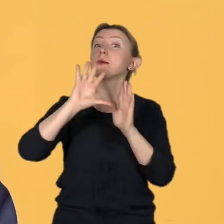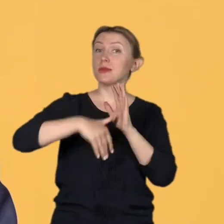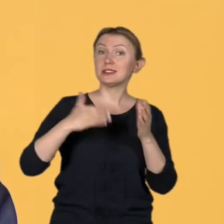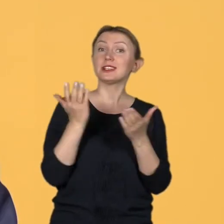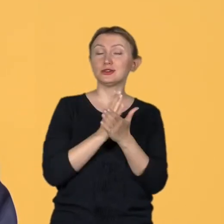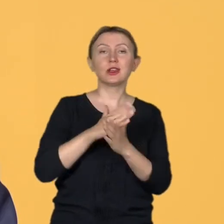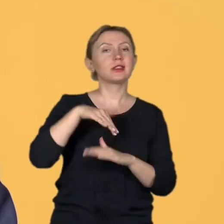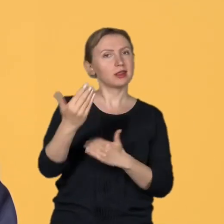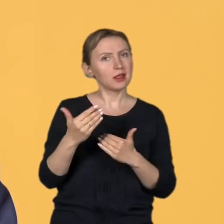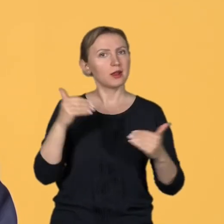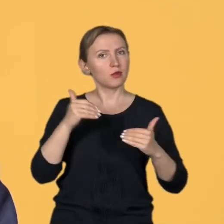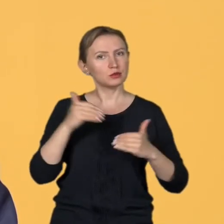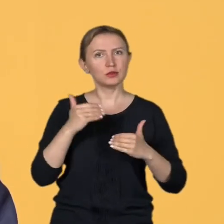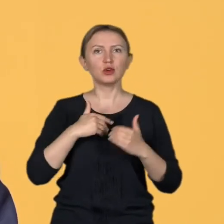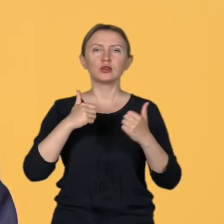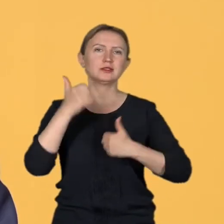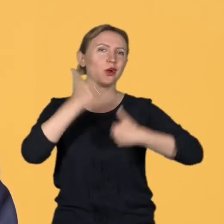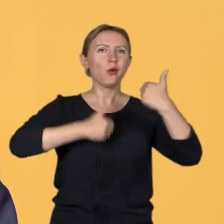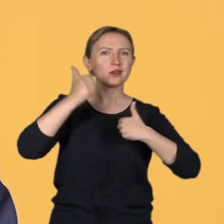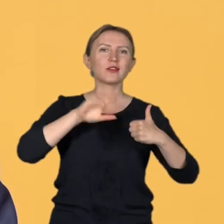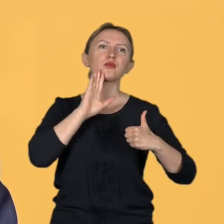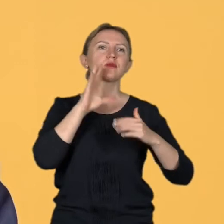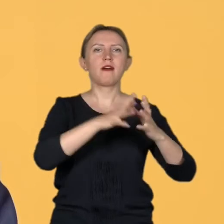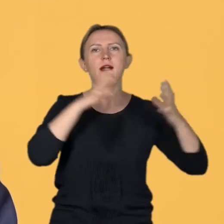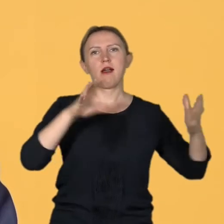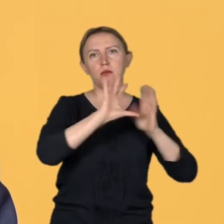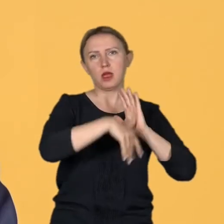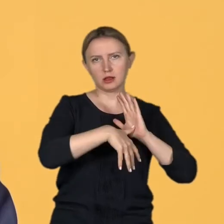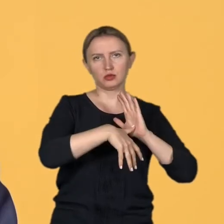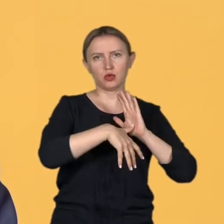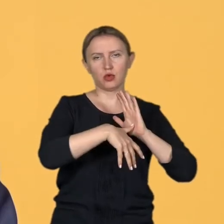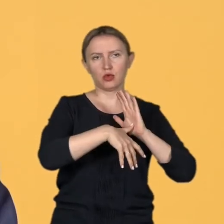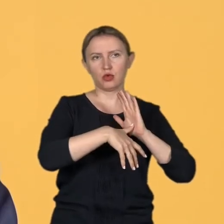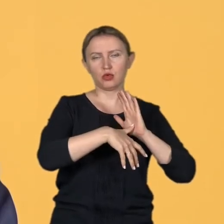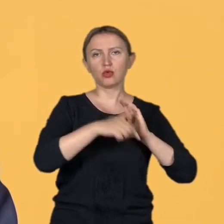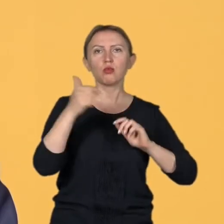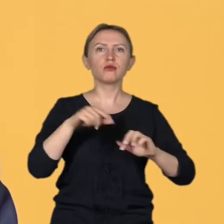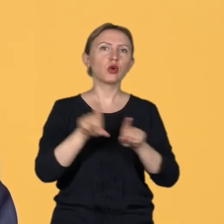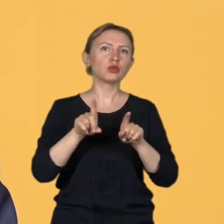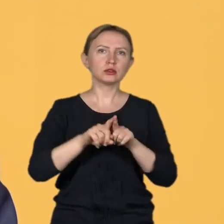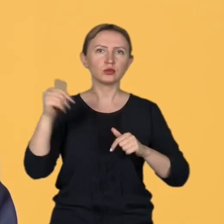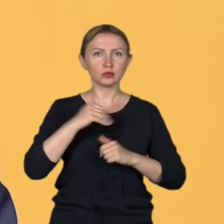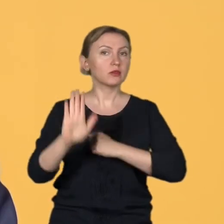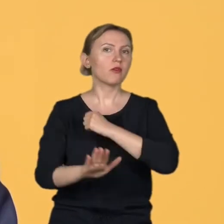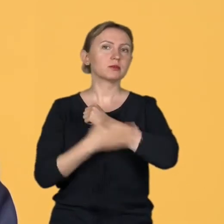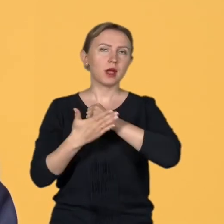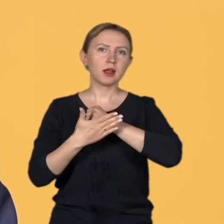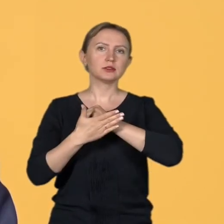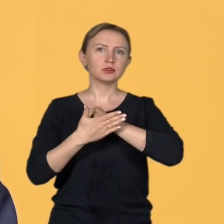to jest ta przewaga konkurencyjna w stosunku do dużej aglomeracji. Oczywiście to powinno być wsparcie